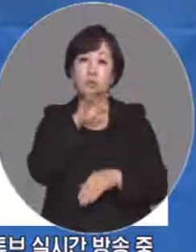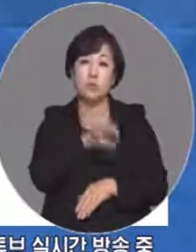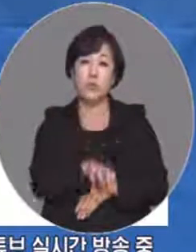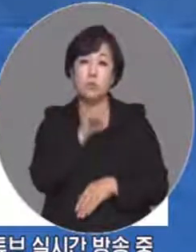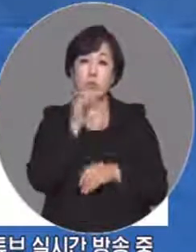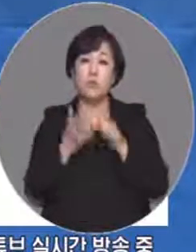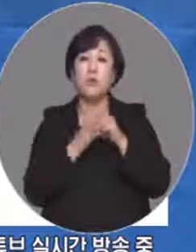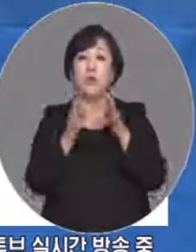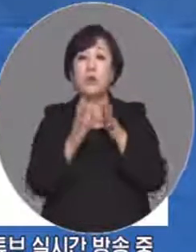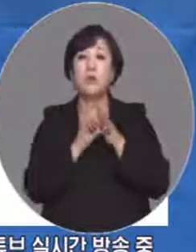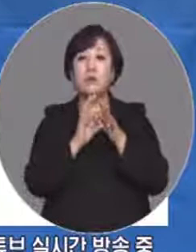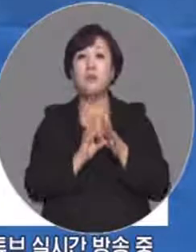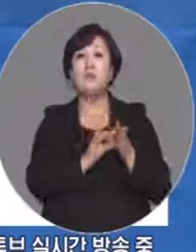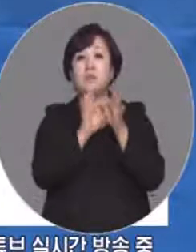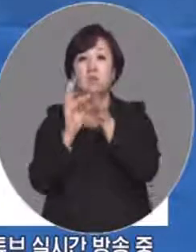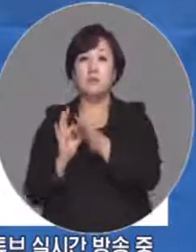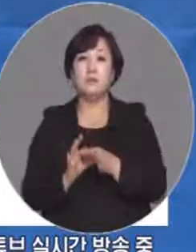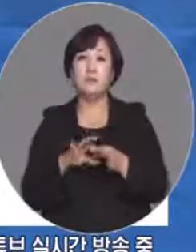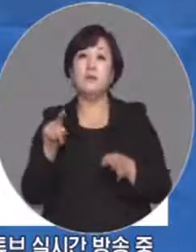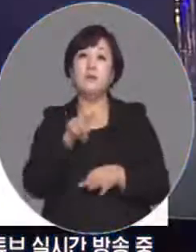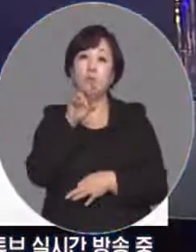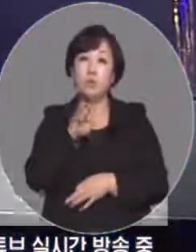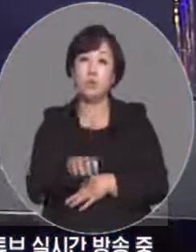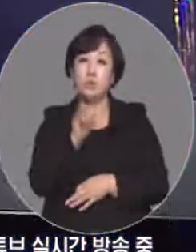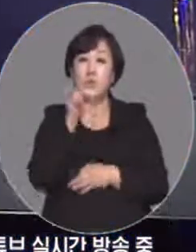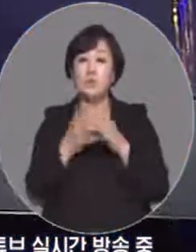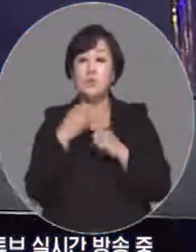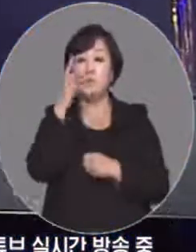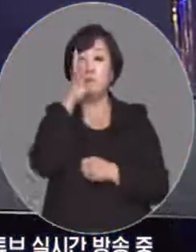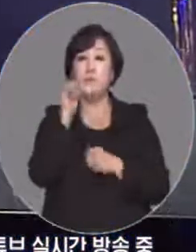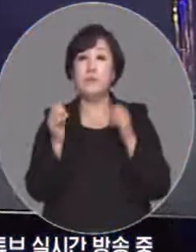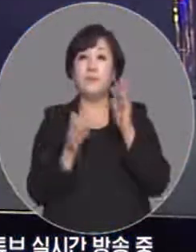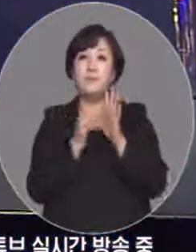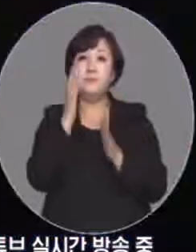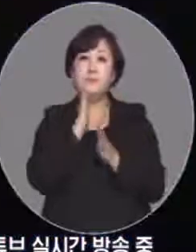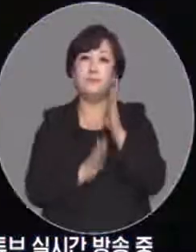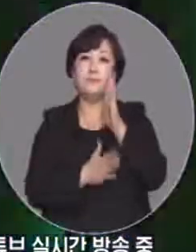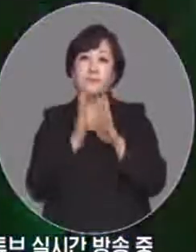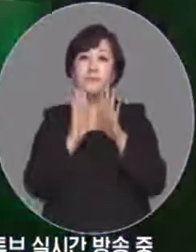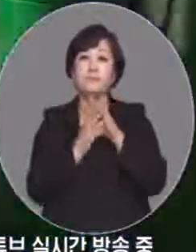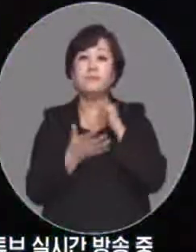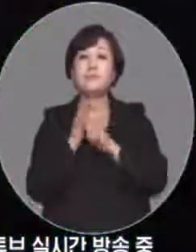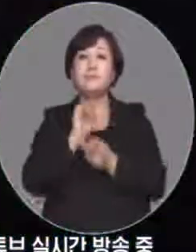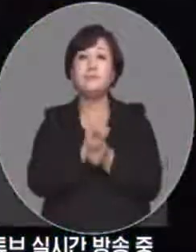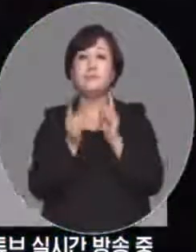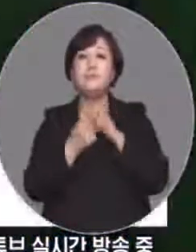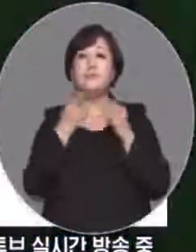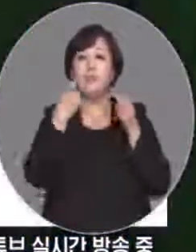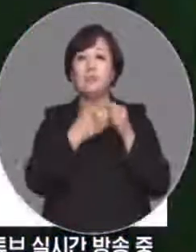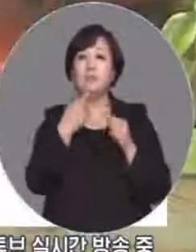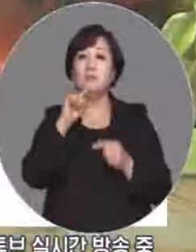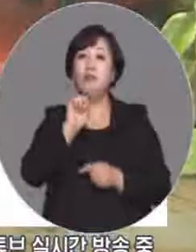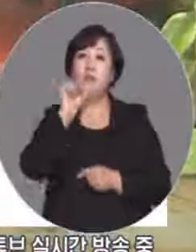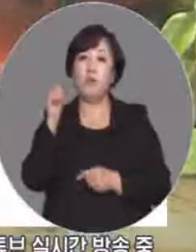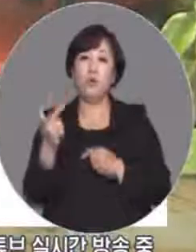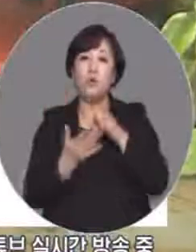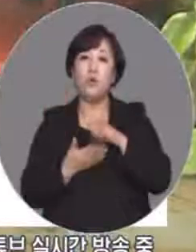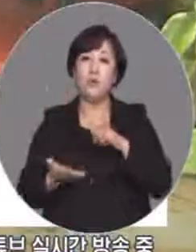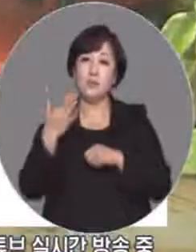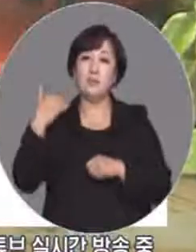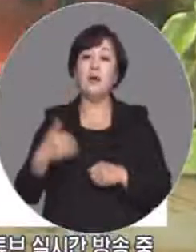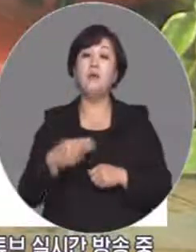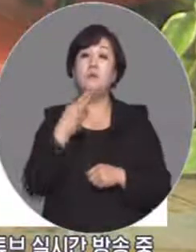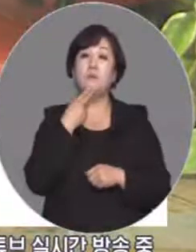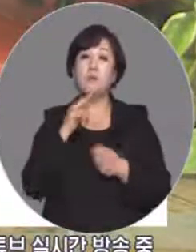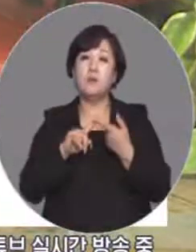그래서 그 연결고리를 찾아야 되는데. 이에 따라 울산시는 사회적 거리두기를 1.5단계로 격상하진